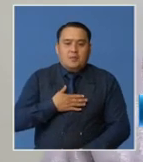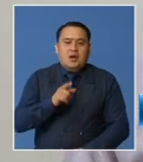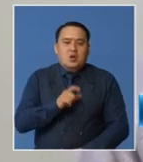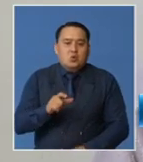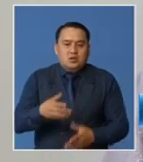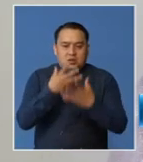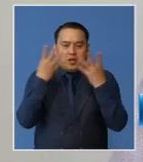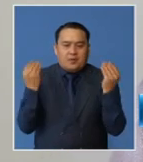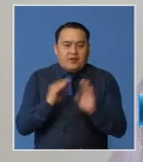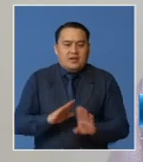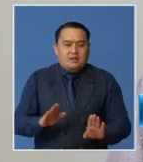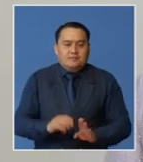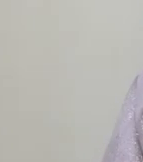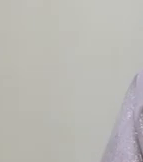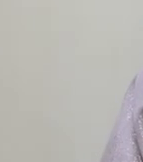не забывали свои корни.